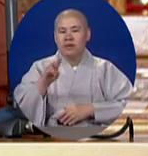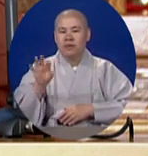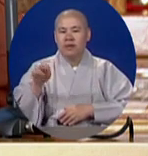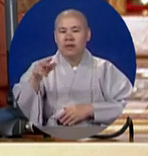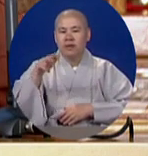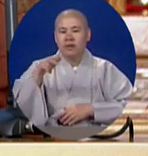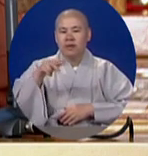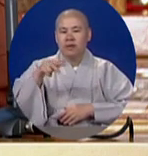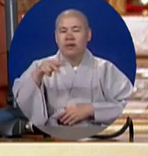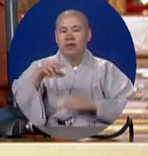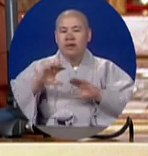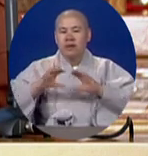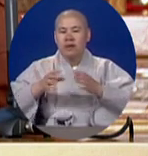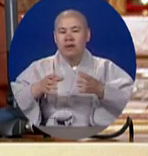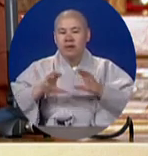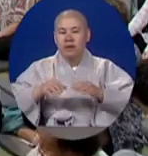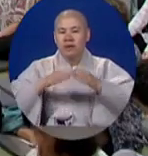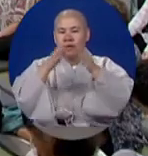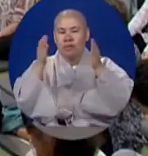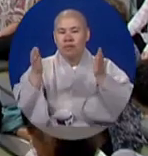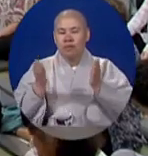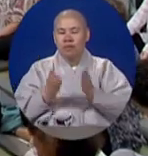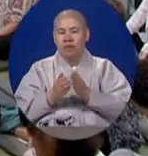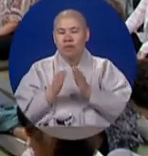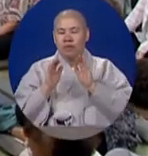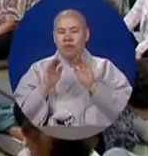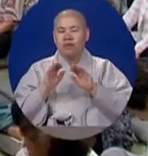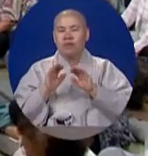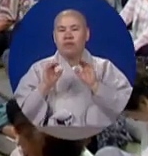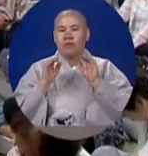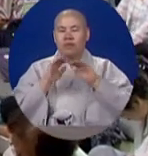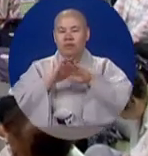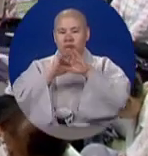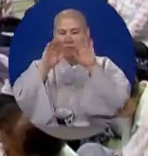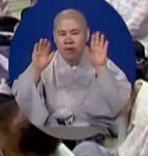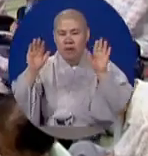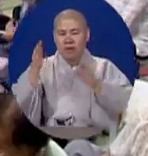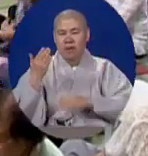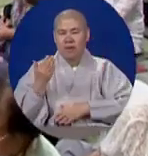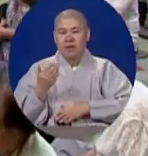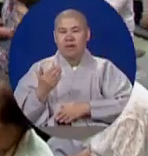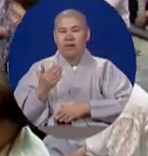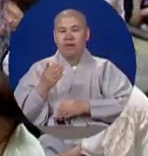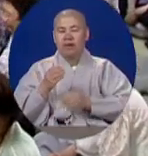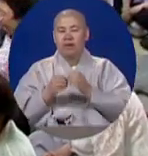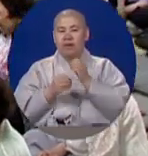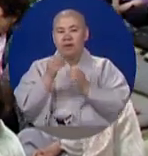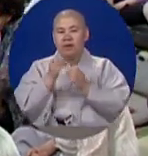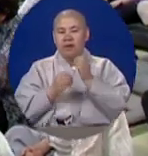세계를 두루시 비춘다. 이제 이런 개송이